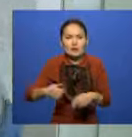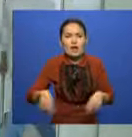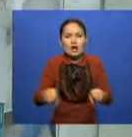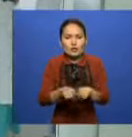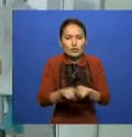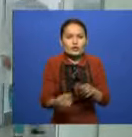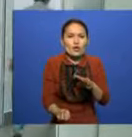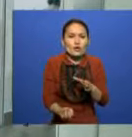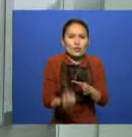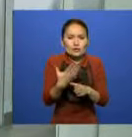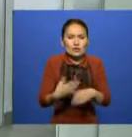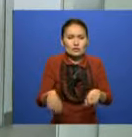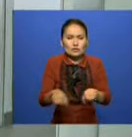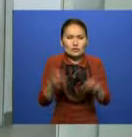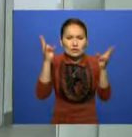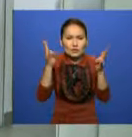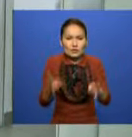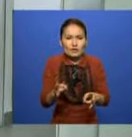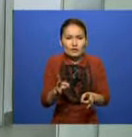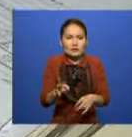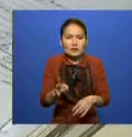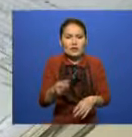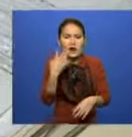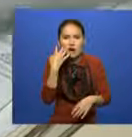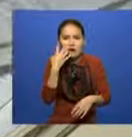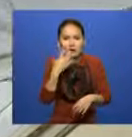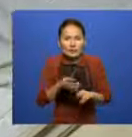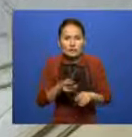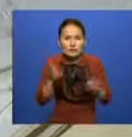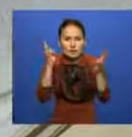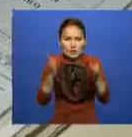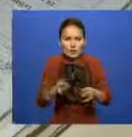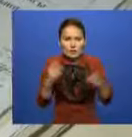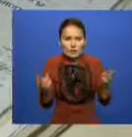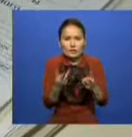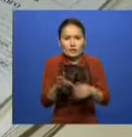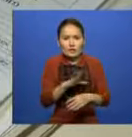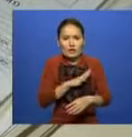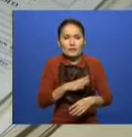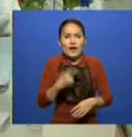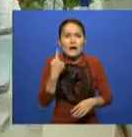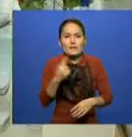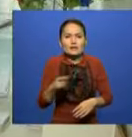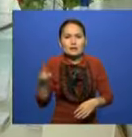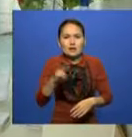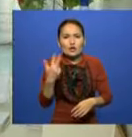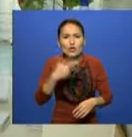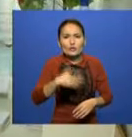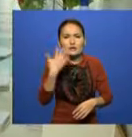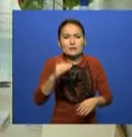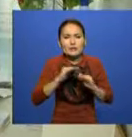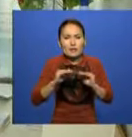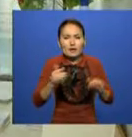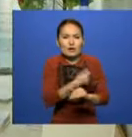алған жас балалар ауруханаға түсіпті. Облыстық балалар ауруханасының күйік және офтальмология бөлімшесіне 1 қаңтардан бері 35 бала